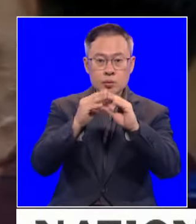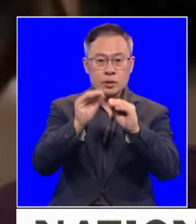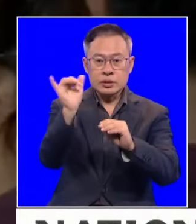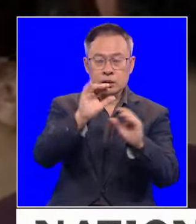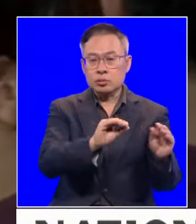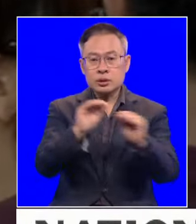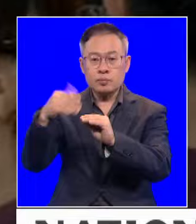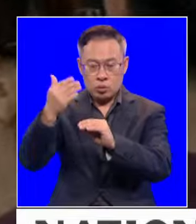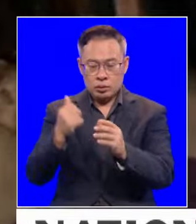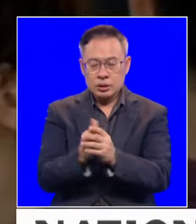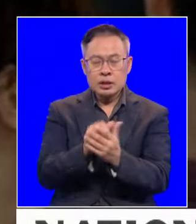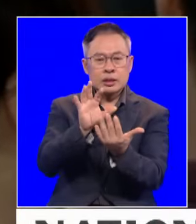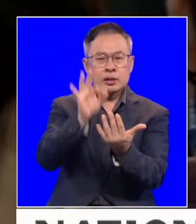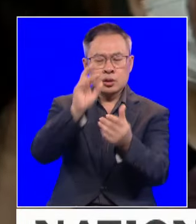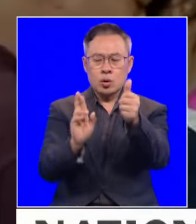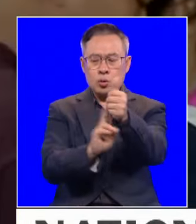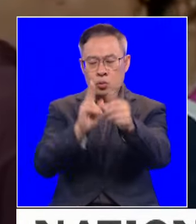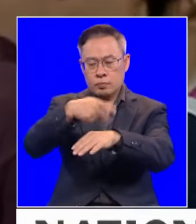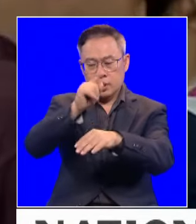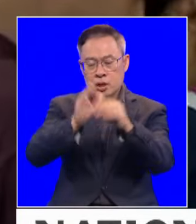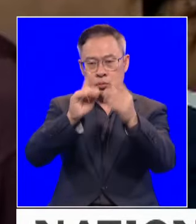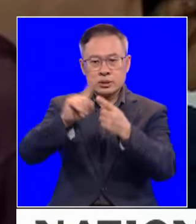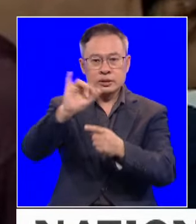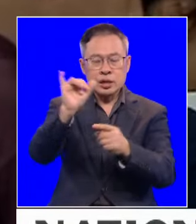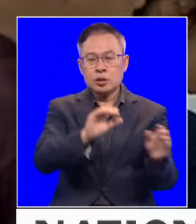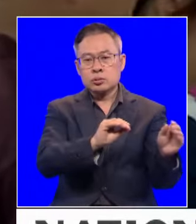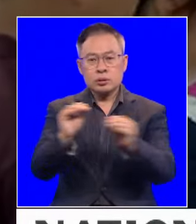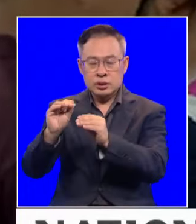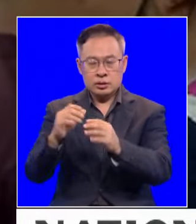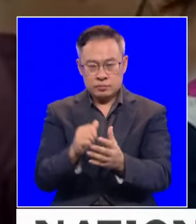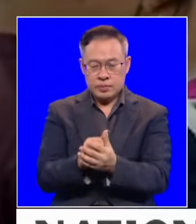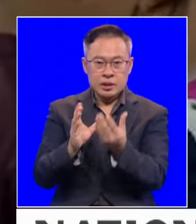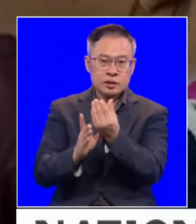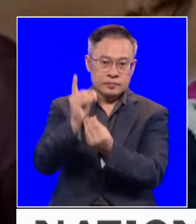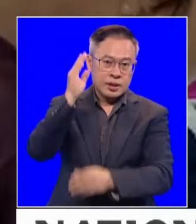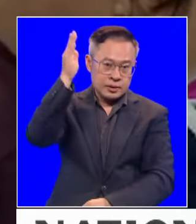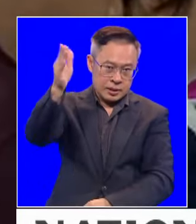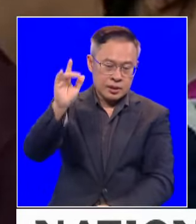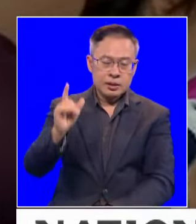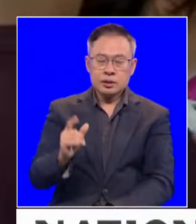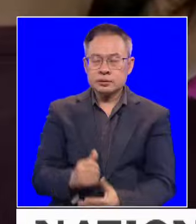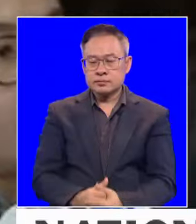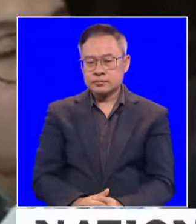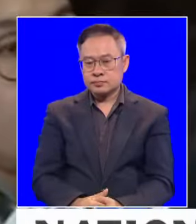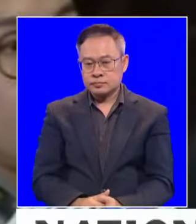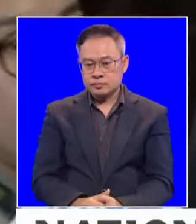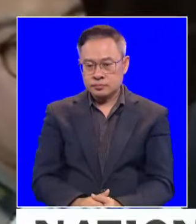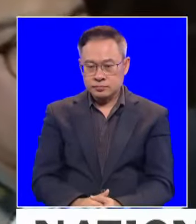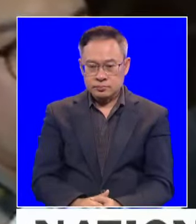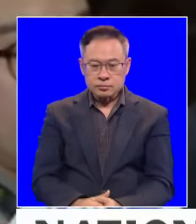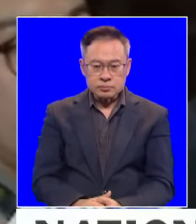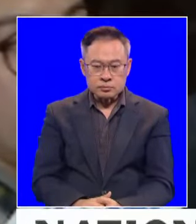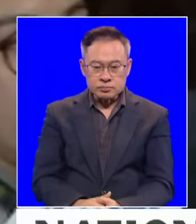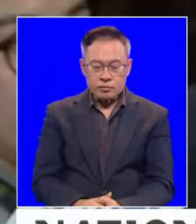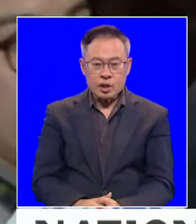รองประธานสภาคนที่1ค่ะและอาจจะต้องเลื่อนวาระนี้ออกไปสัปดาห์อื่นค่ะไปฟังเสียงค่ะ